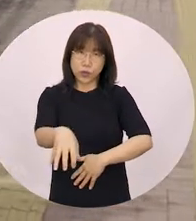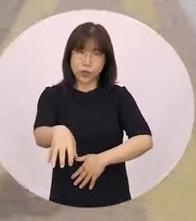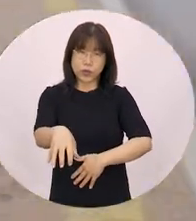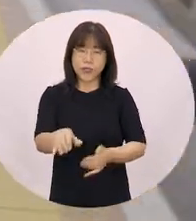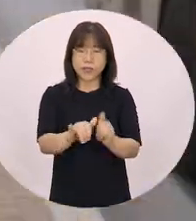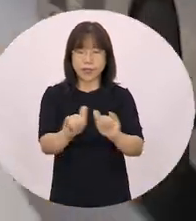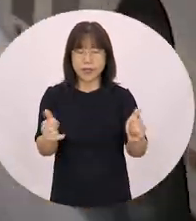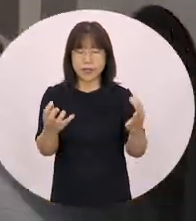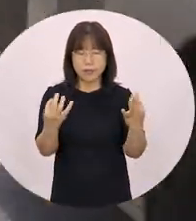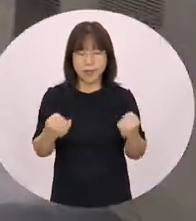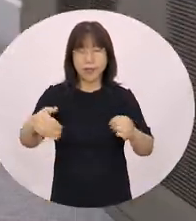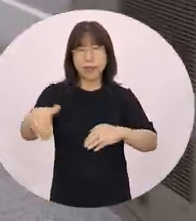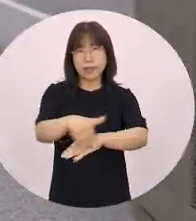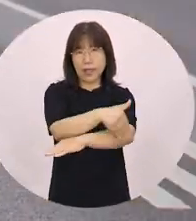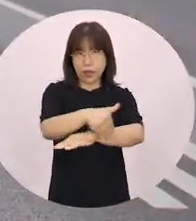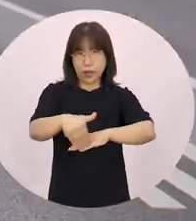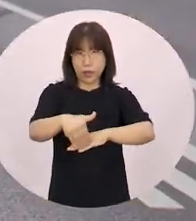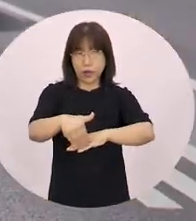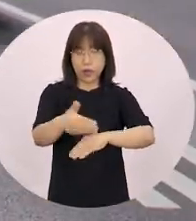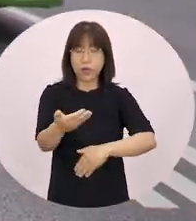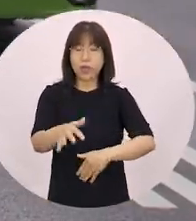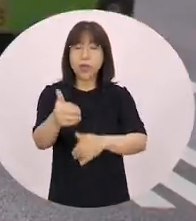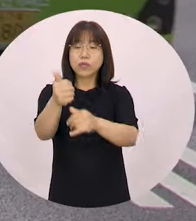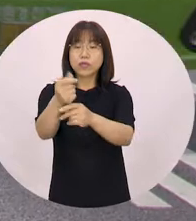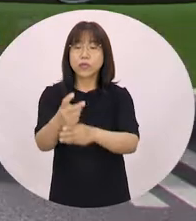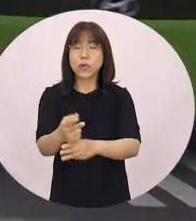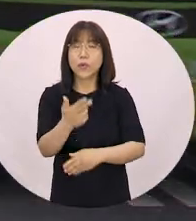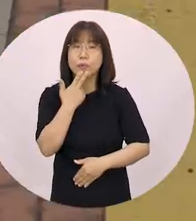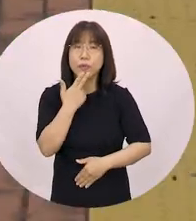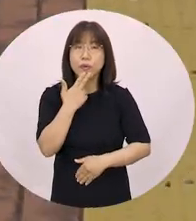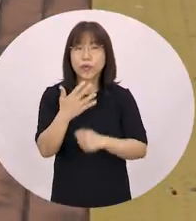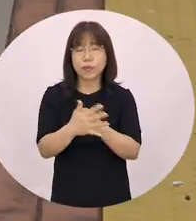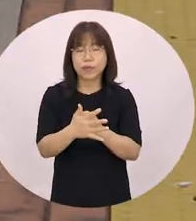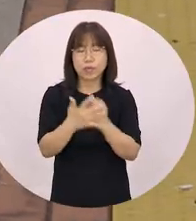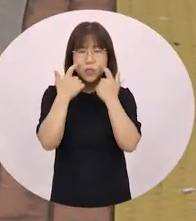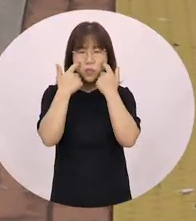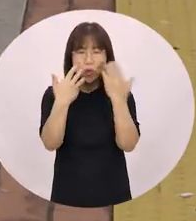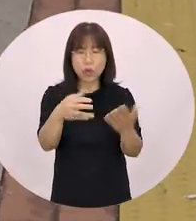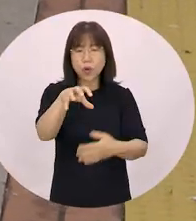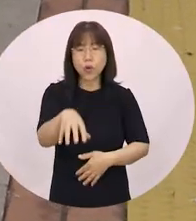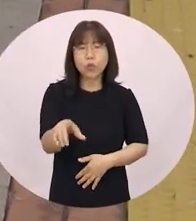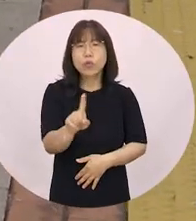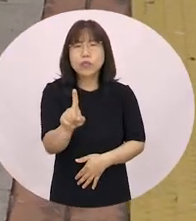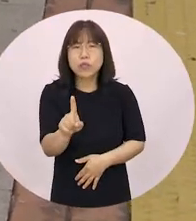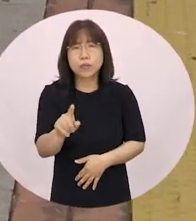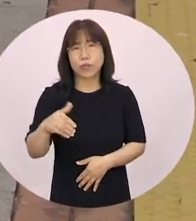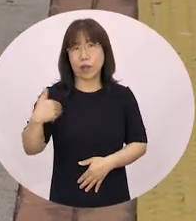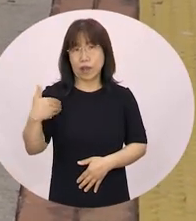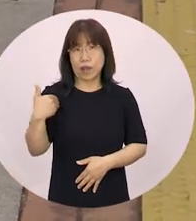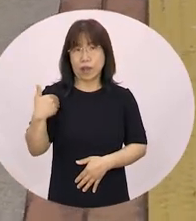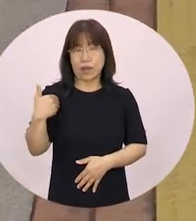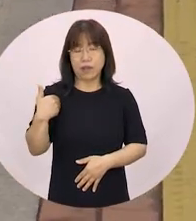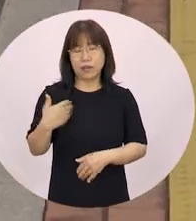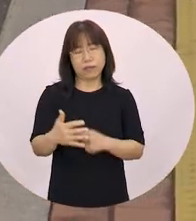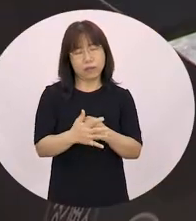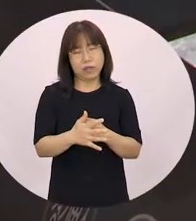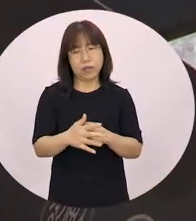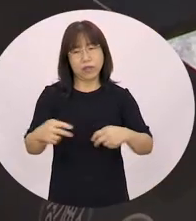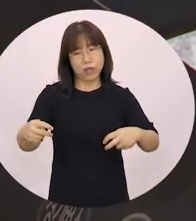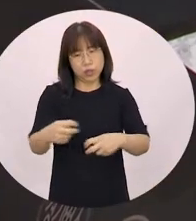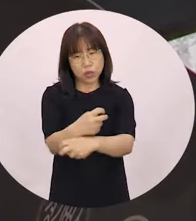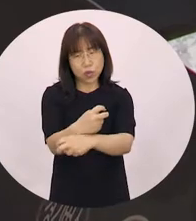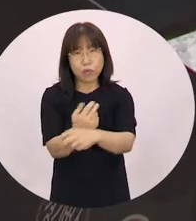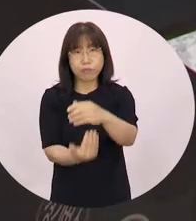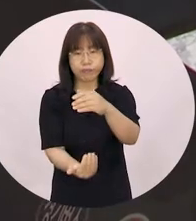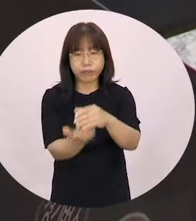버스정류장은 주민들이 많이 찾는 곳이지만 주소가 따로 부여되지 않아 정확한 위치를 확인하기 어려워 인근 도로에서